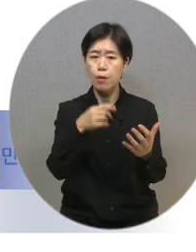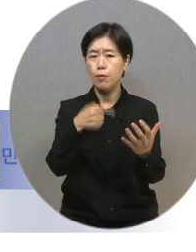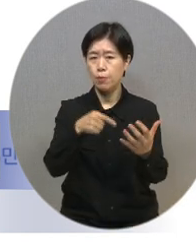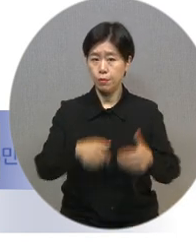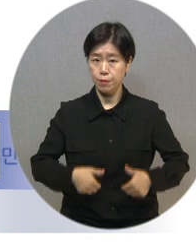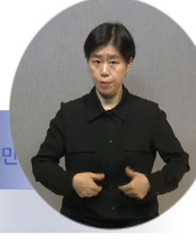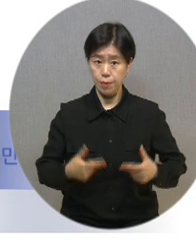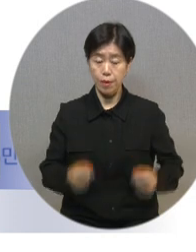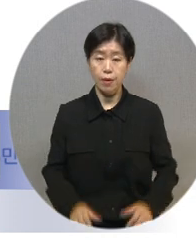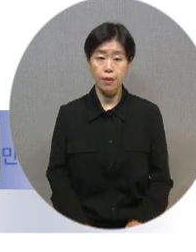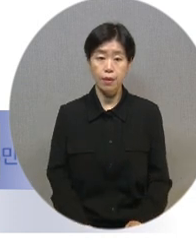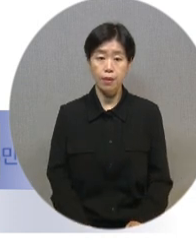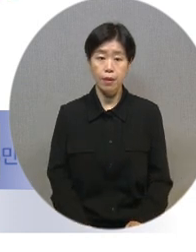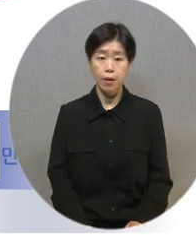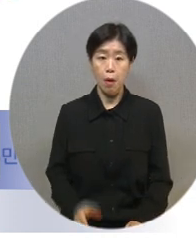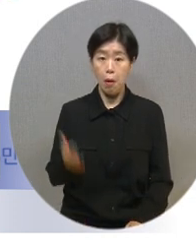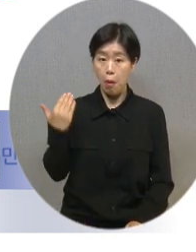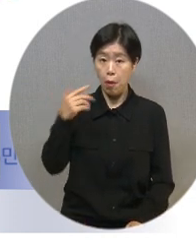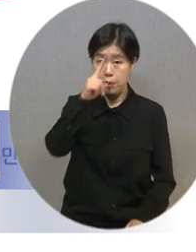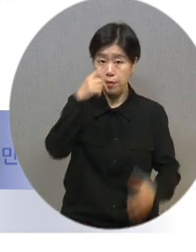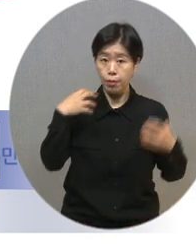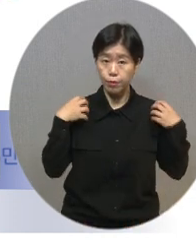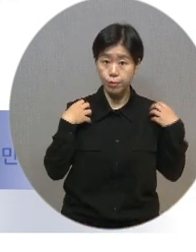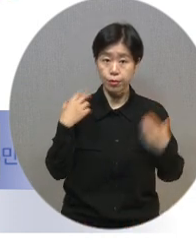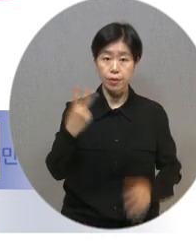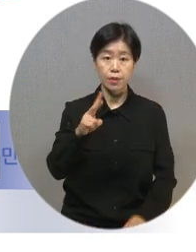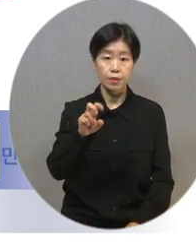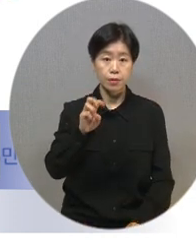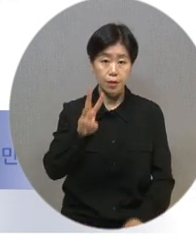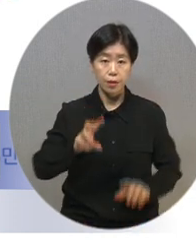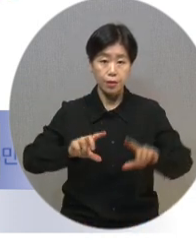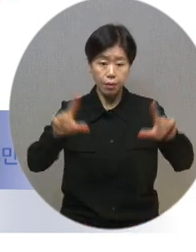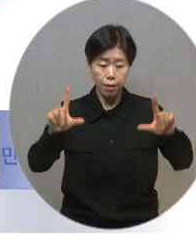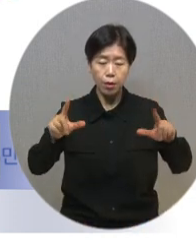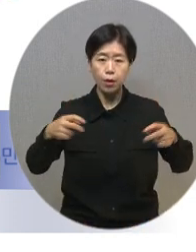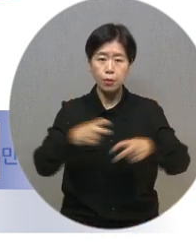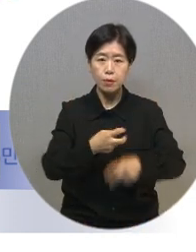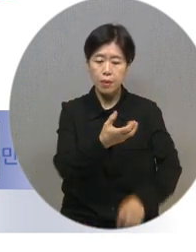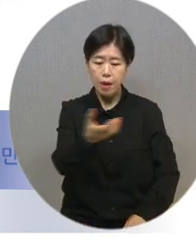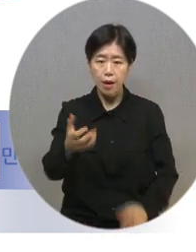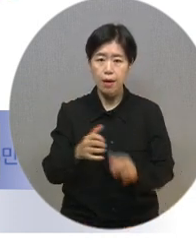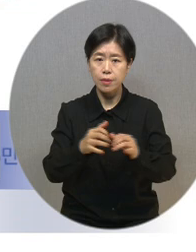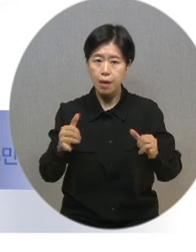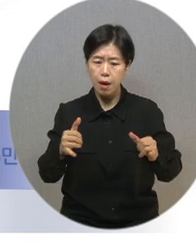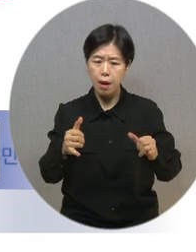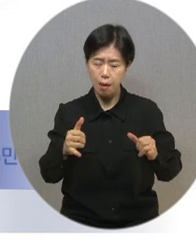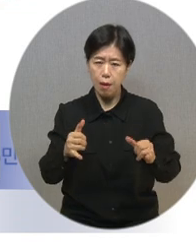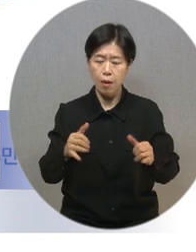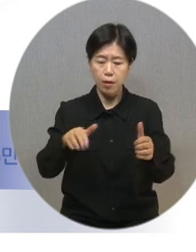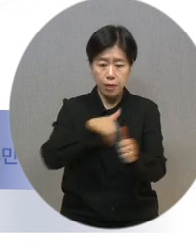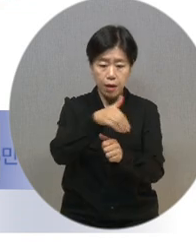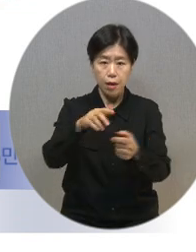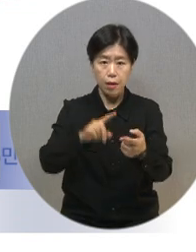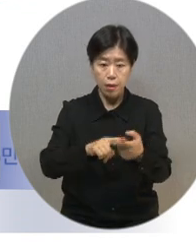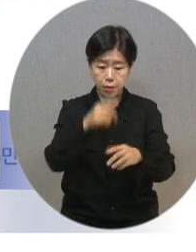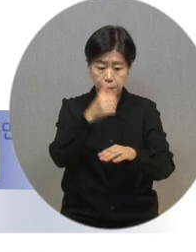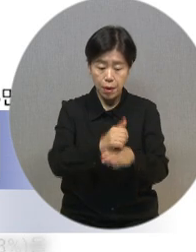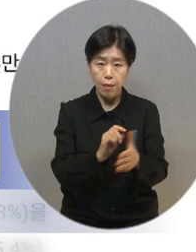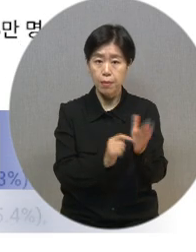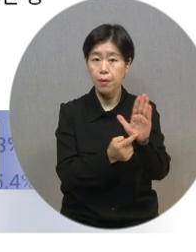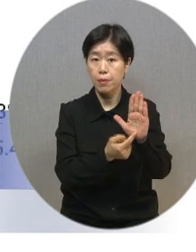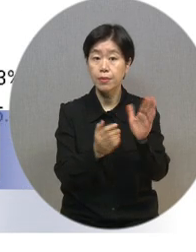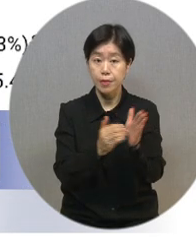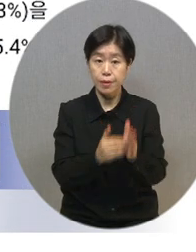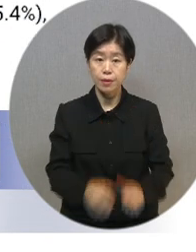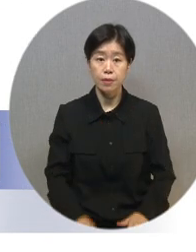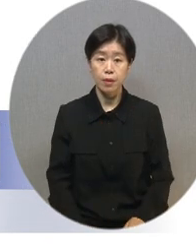보입니다 얼마 전 국토부가 2023년 교통약자 이동편의 실태조사 를 발표했는데요